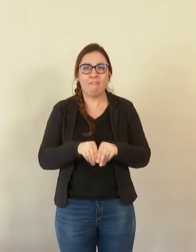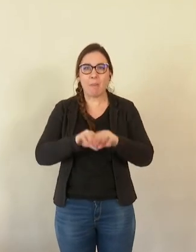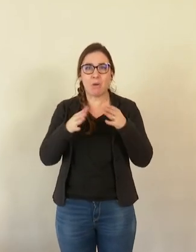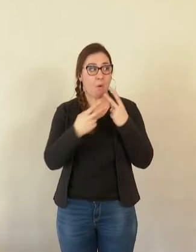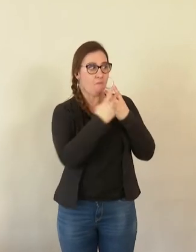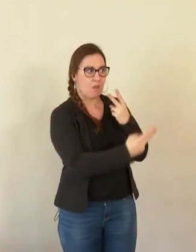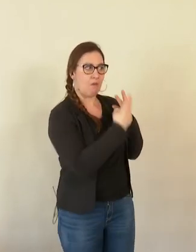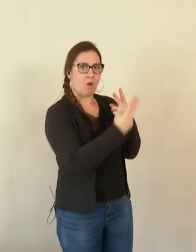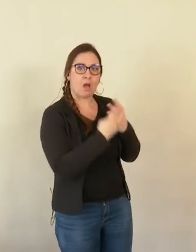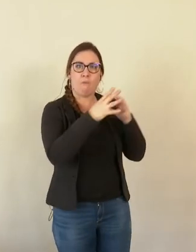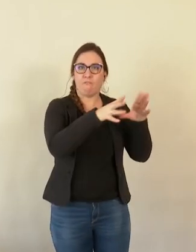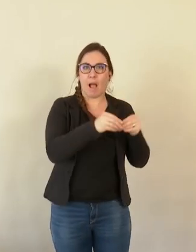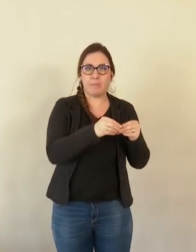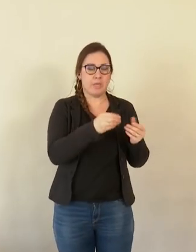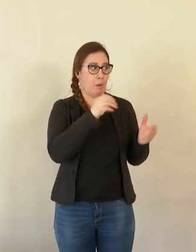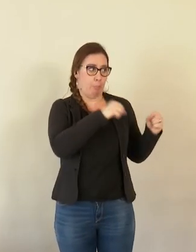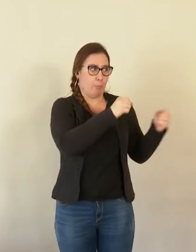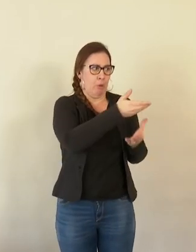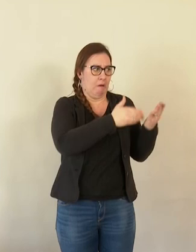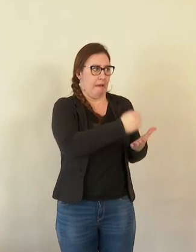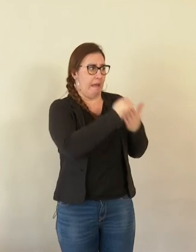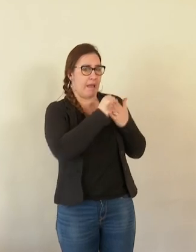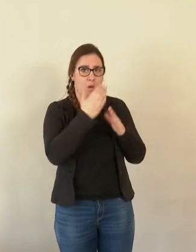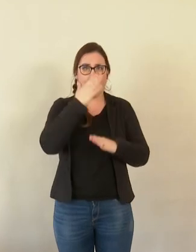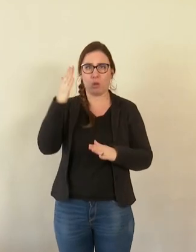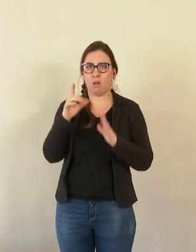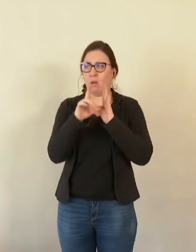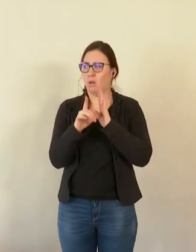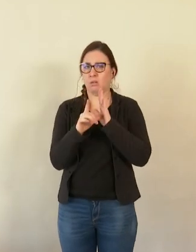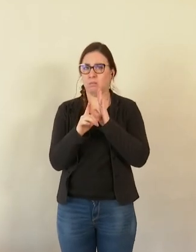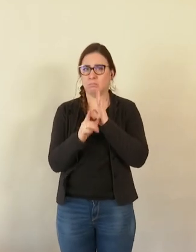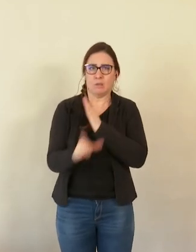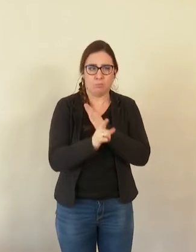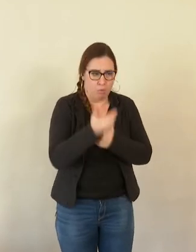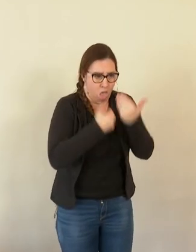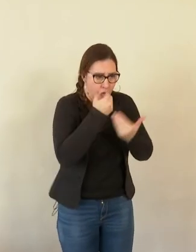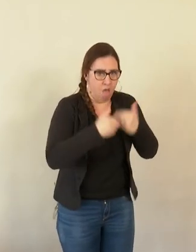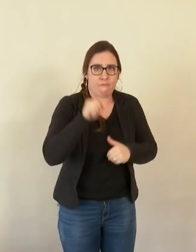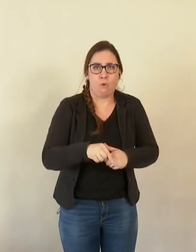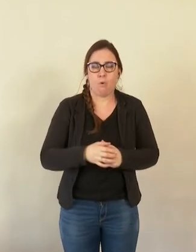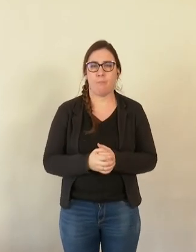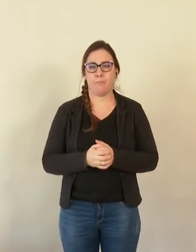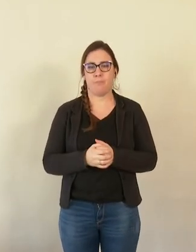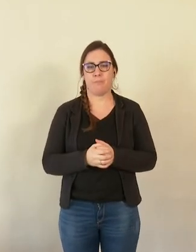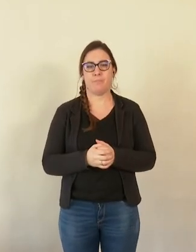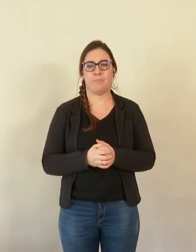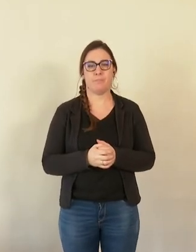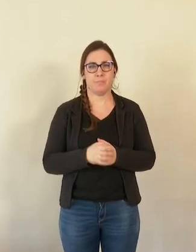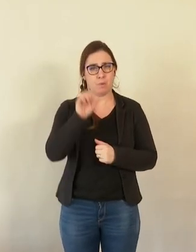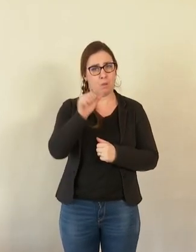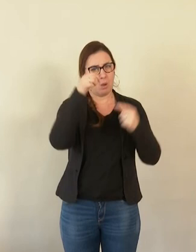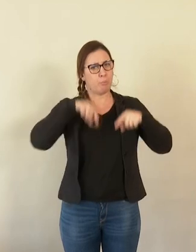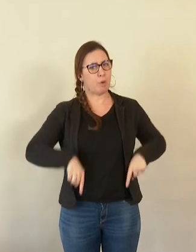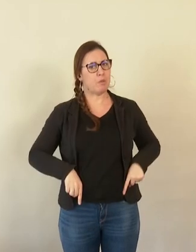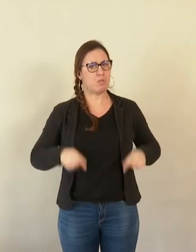de voisinage et d'autres sont contraintes de sortir du cadre des légal pour survivre le Premier ministre nous propose un